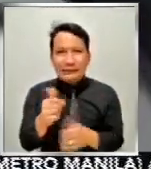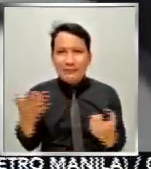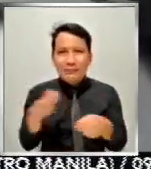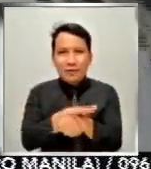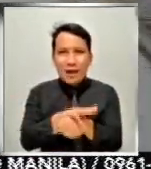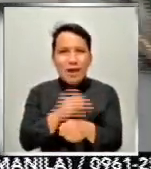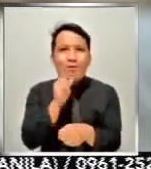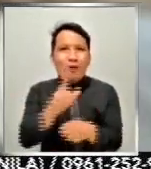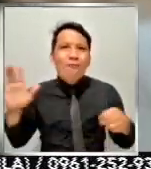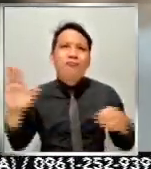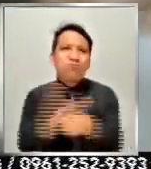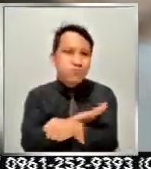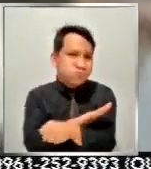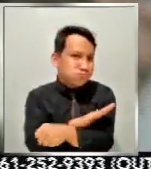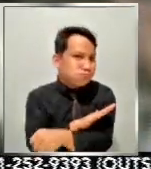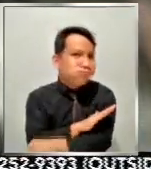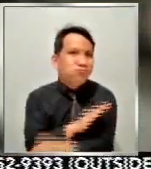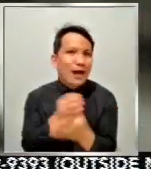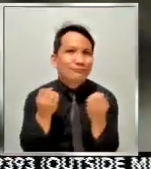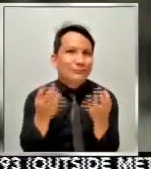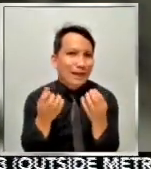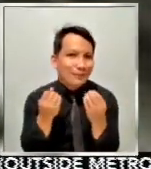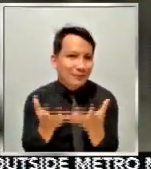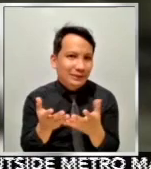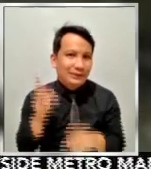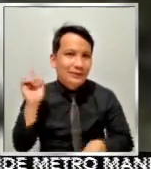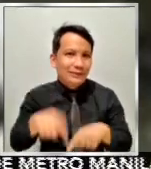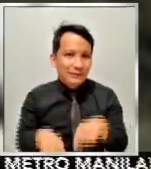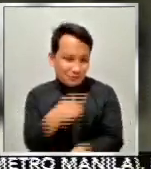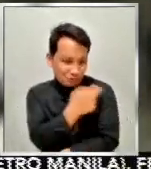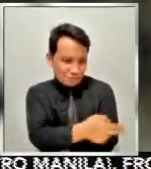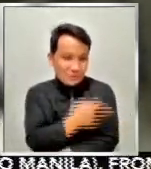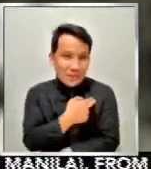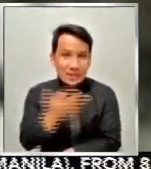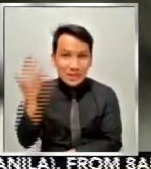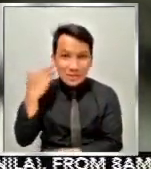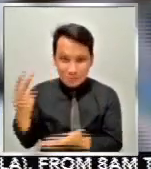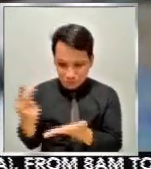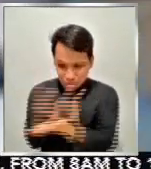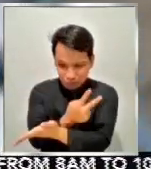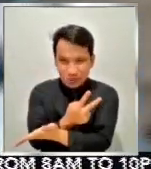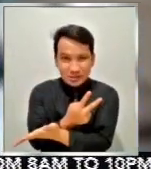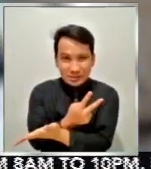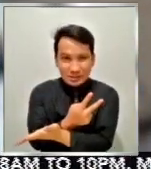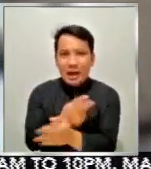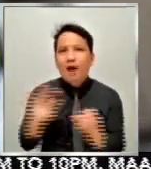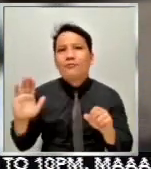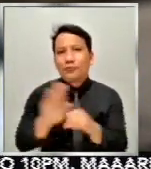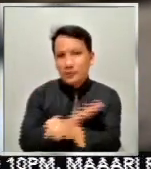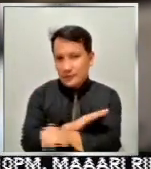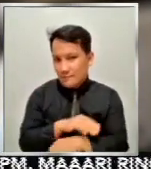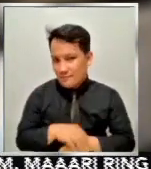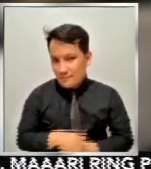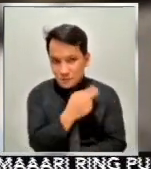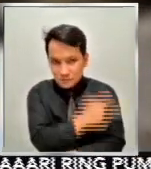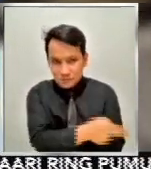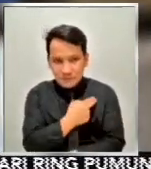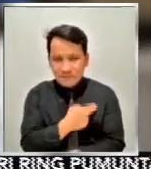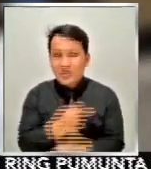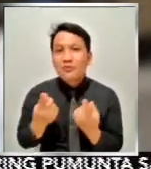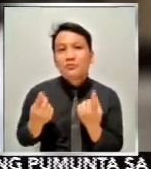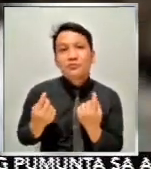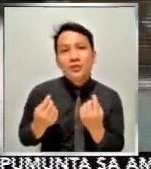yung hospital, puno na po kami for the past 2 weeks at least. Ginagawa lang namin ang paraan yung